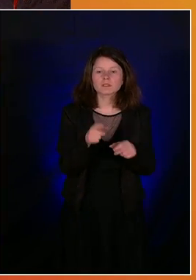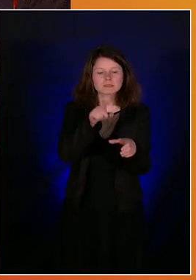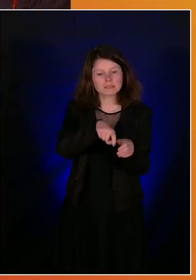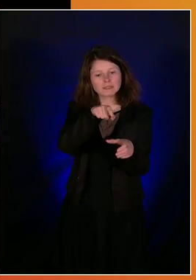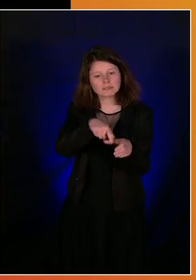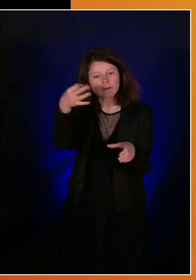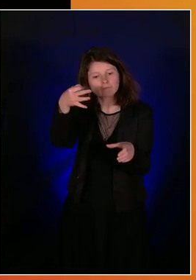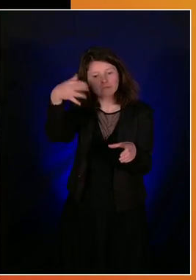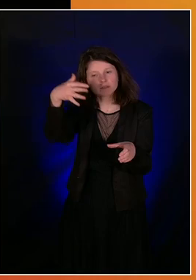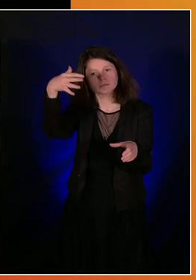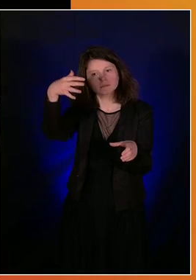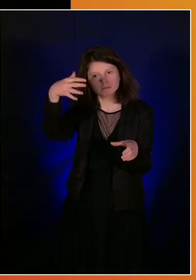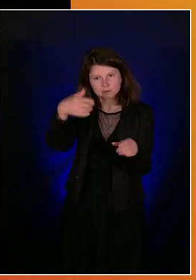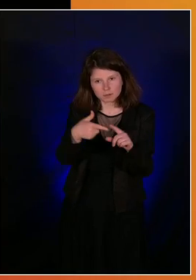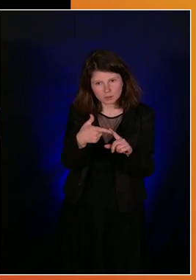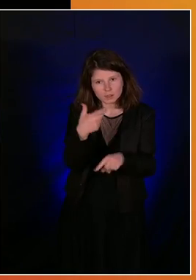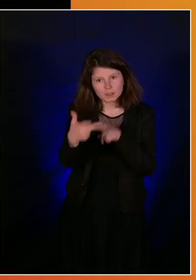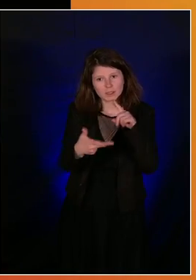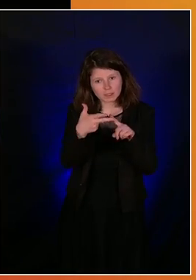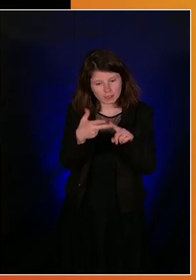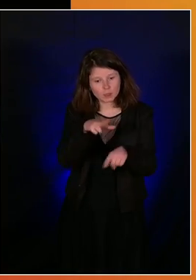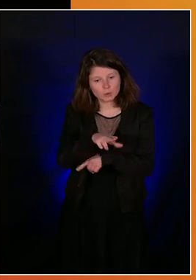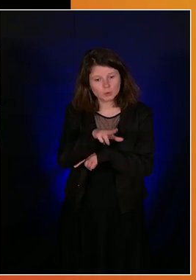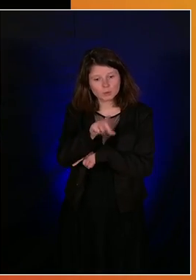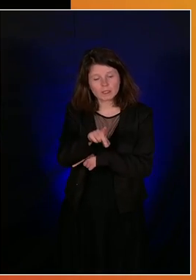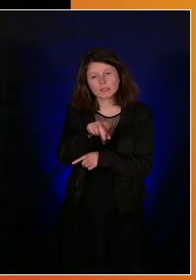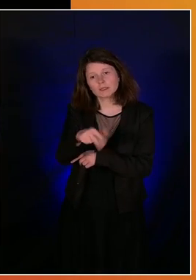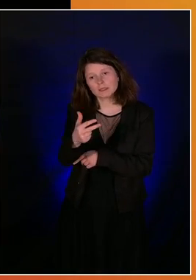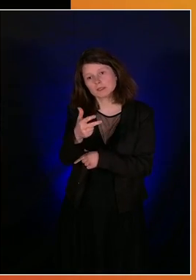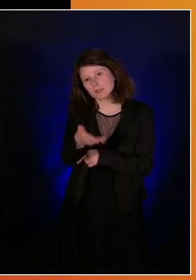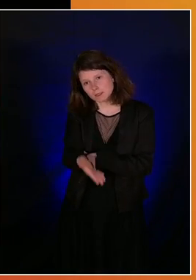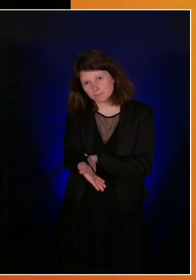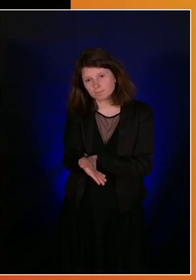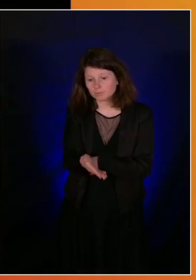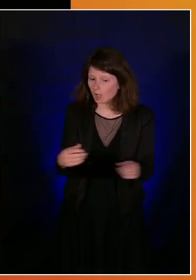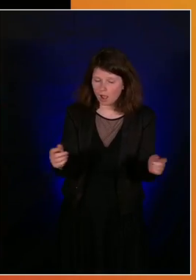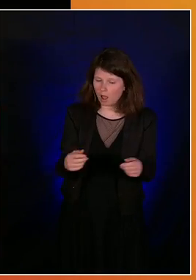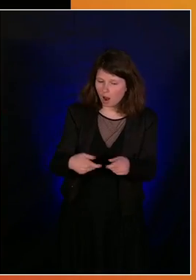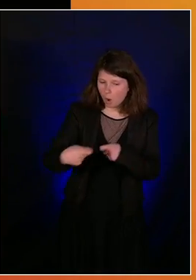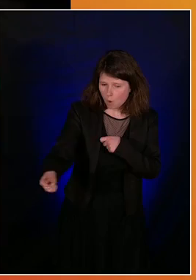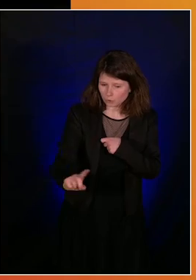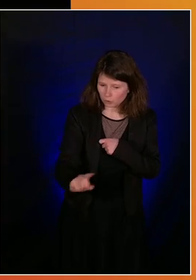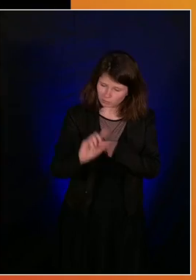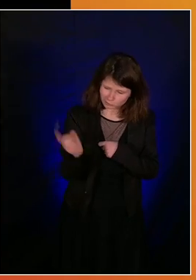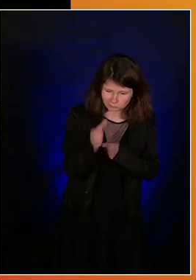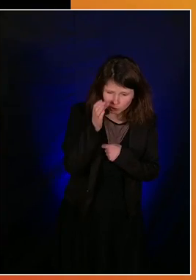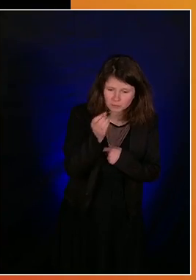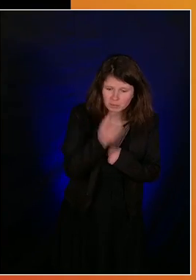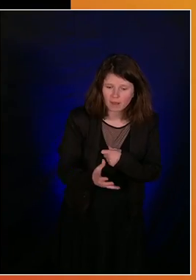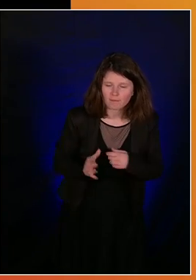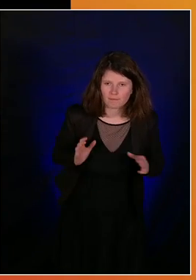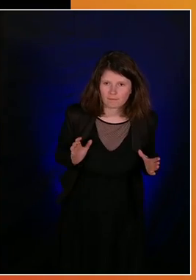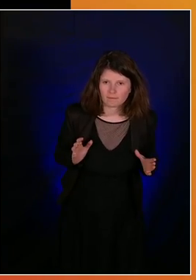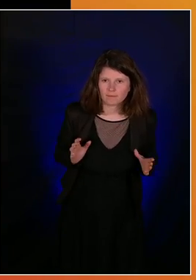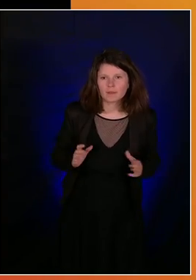Départementale des bougirones ça va pas prendre très longtemps mais je demande une grande attention à tout le monde les camarades ce sont des